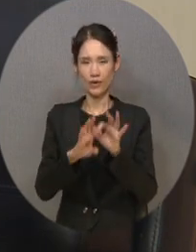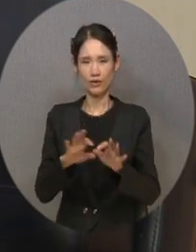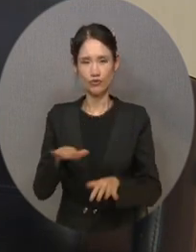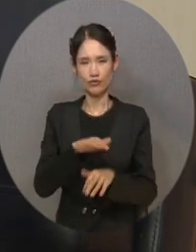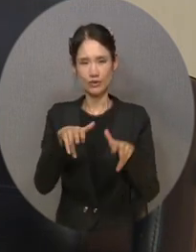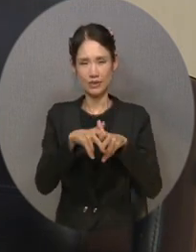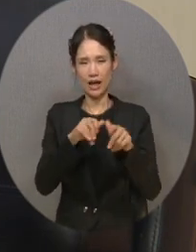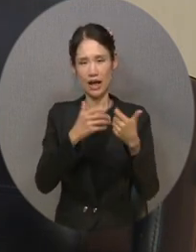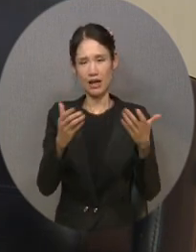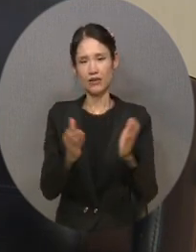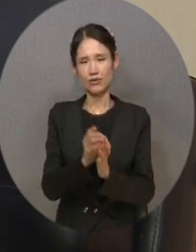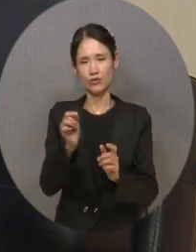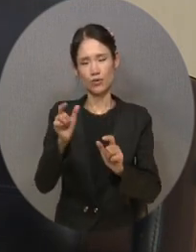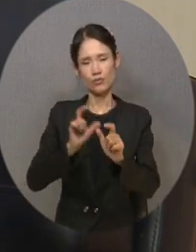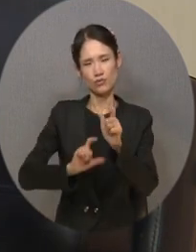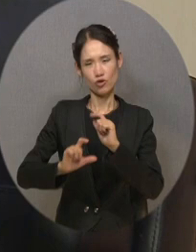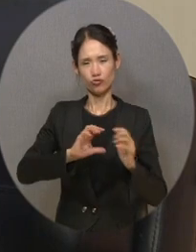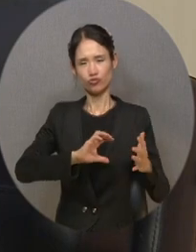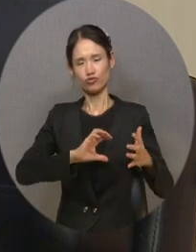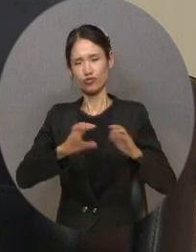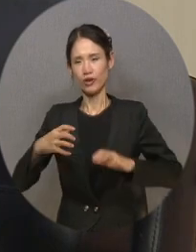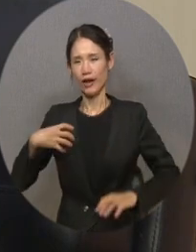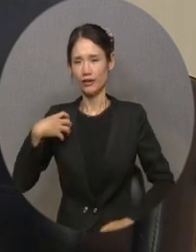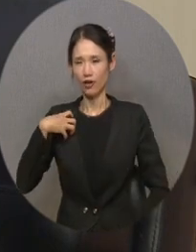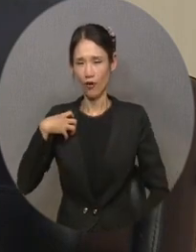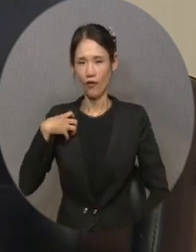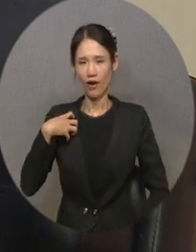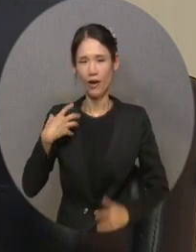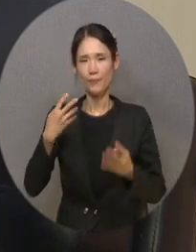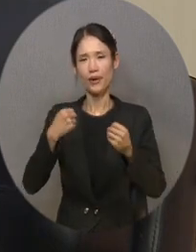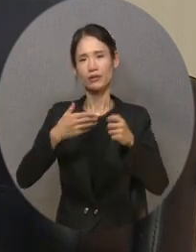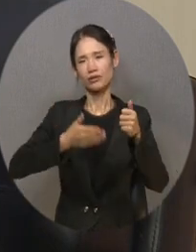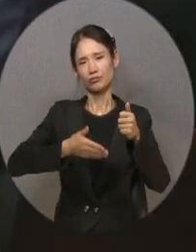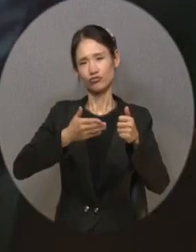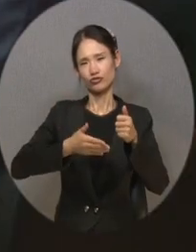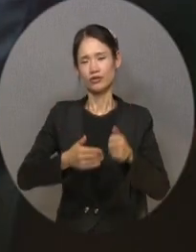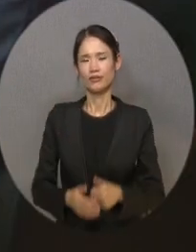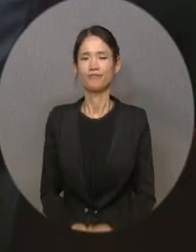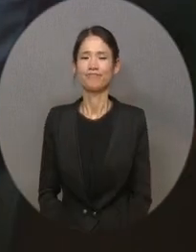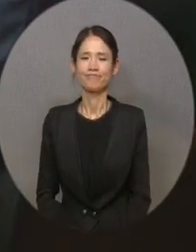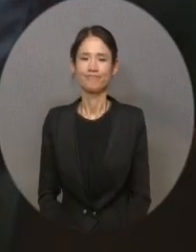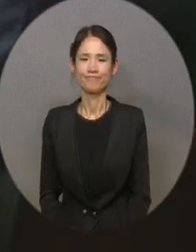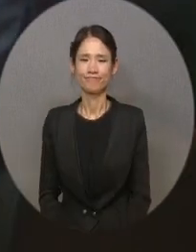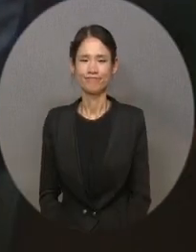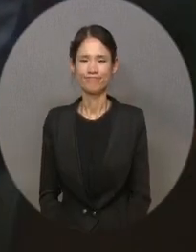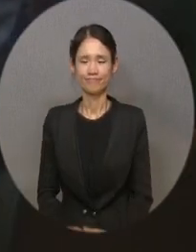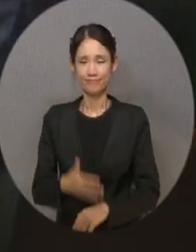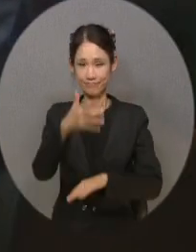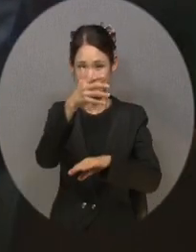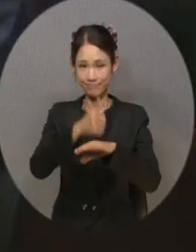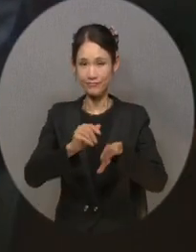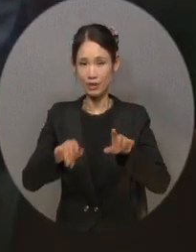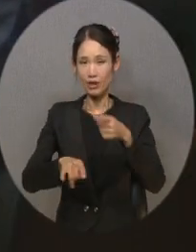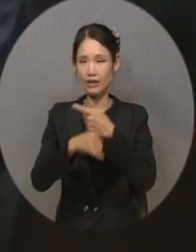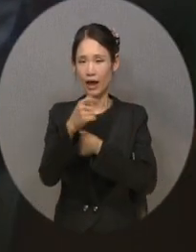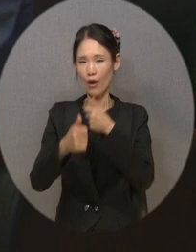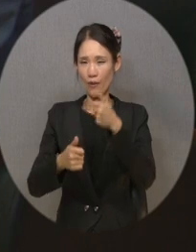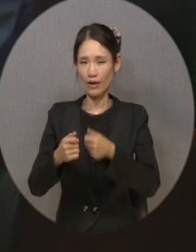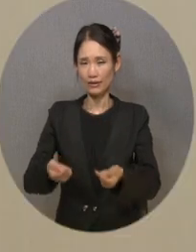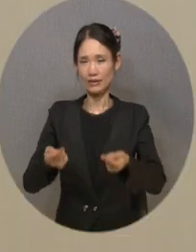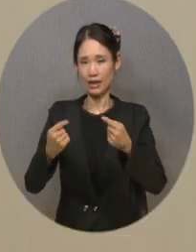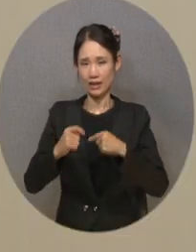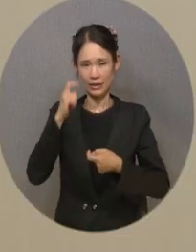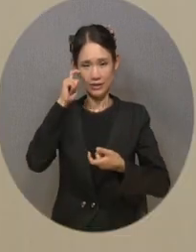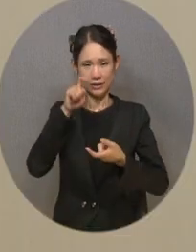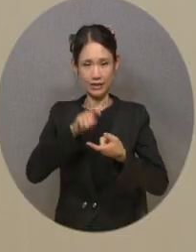장애가 좀 더 국제적인 역할도 많이 해줬으면 좋겠습니다. 네. 마지막으로 이번 대회에 참여하고